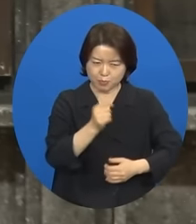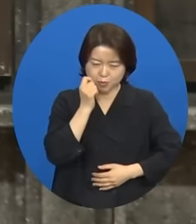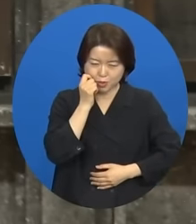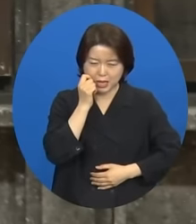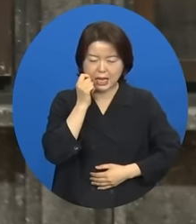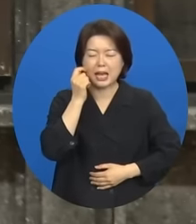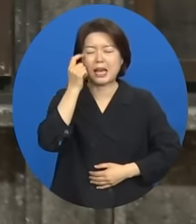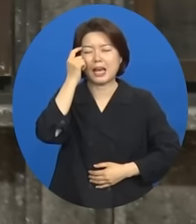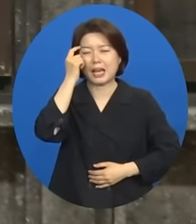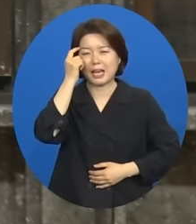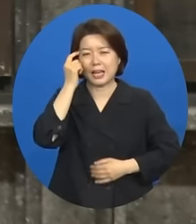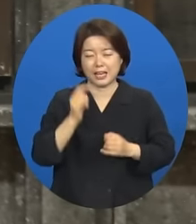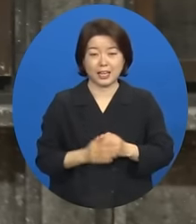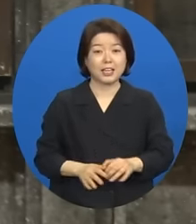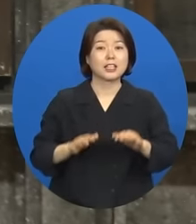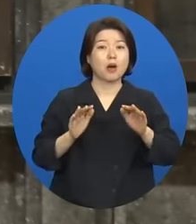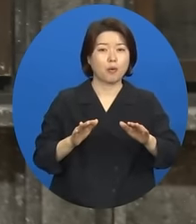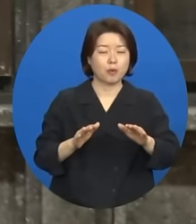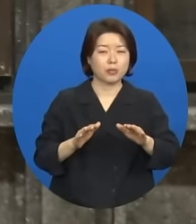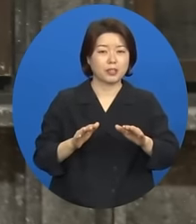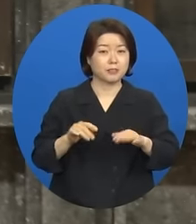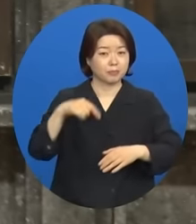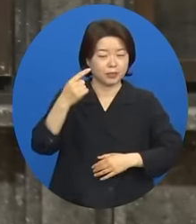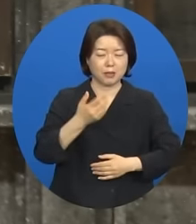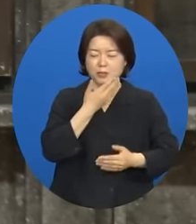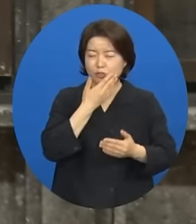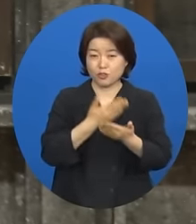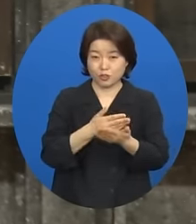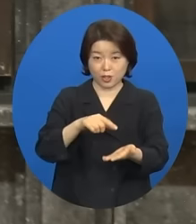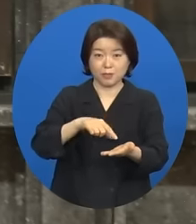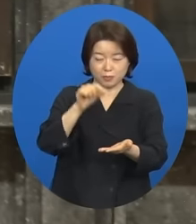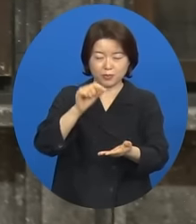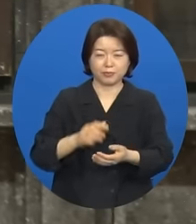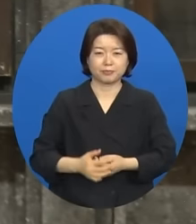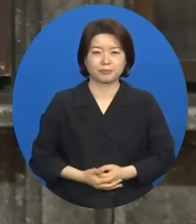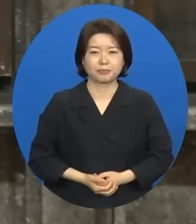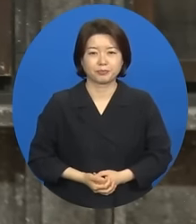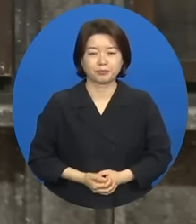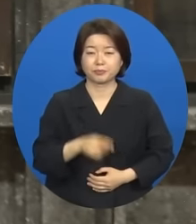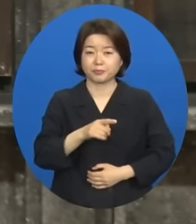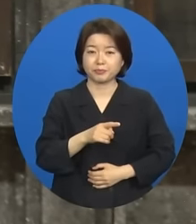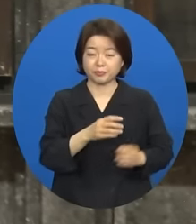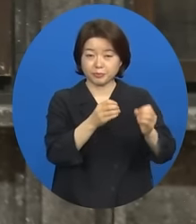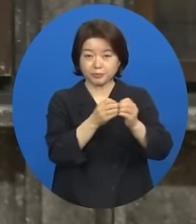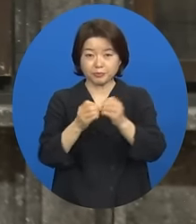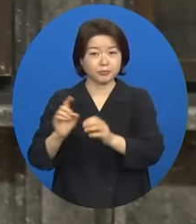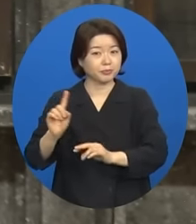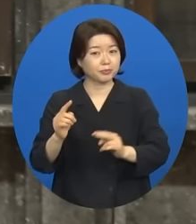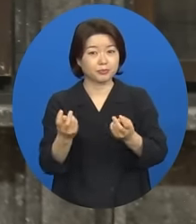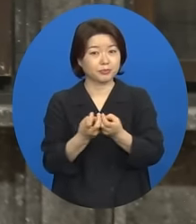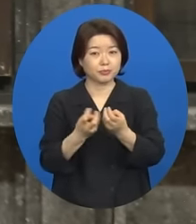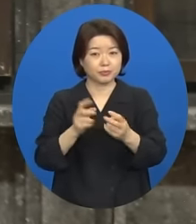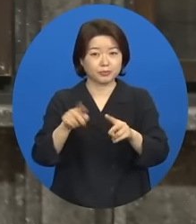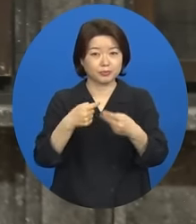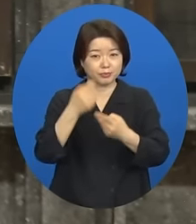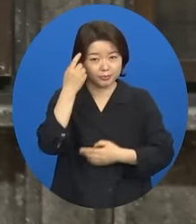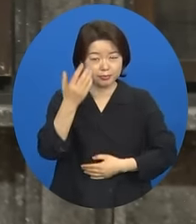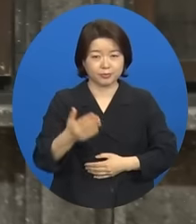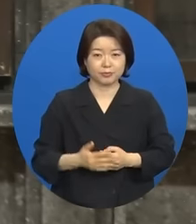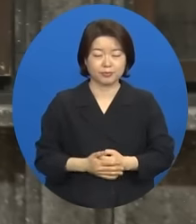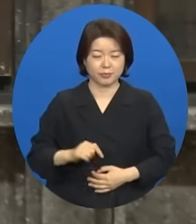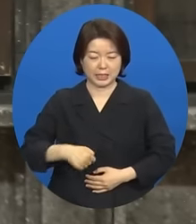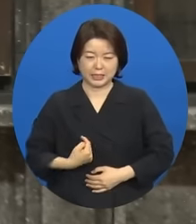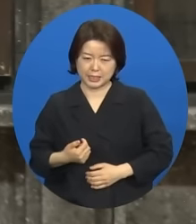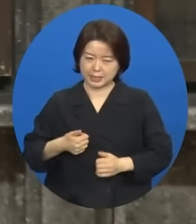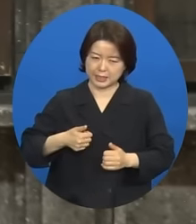자, 이 구절이 이제 오늘의 핵심 구절 중에 하나입니다. 여러분 이 구절을 어떻게 이해하십니까? 자기가